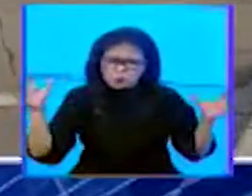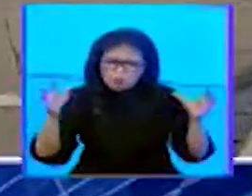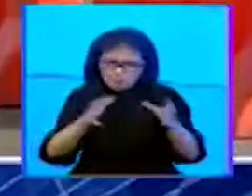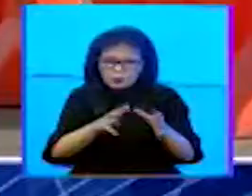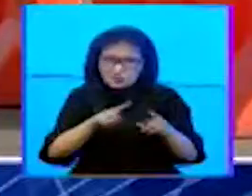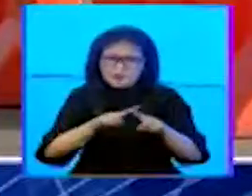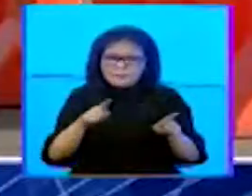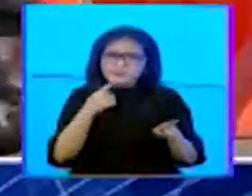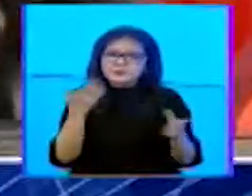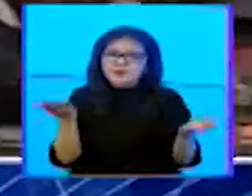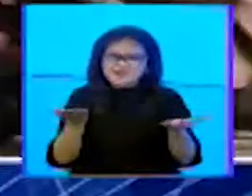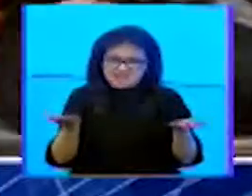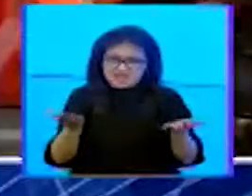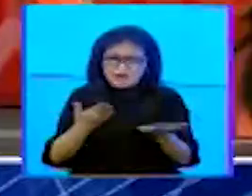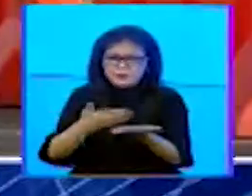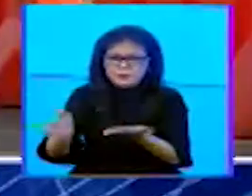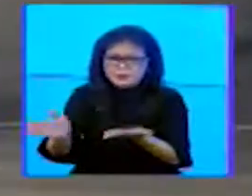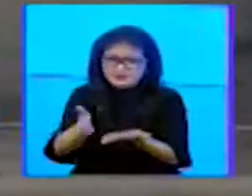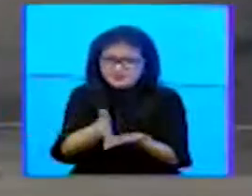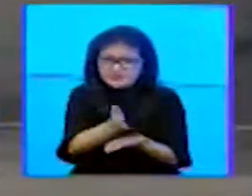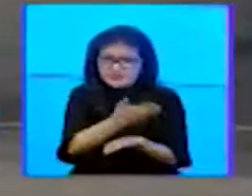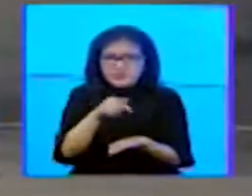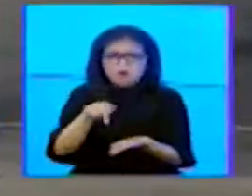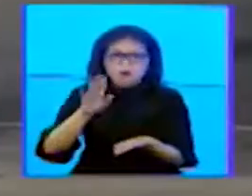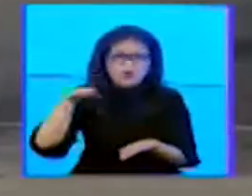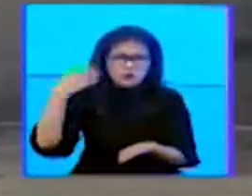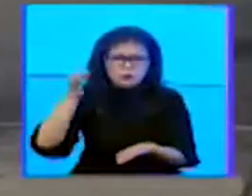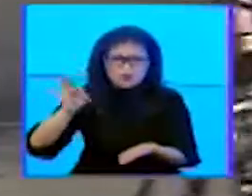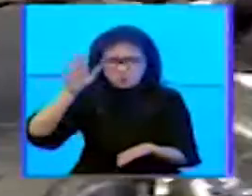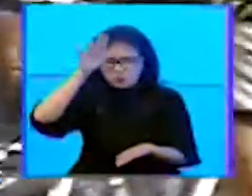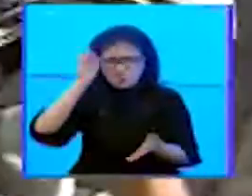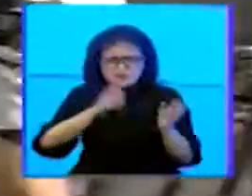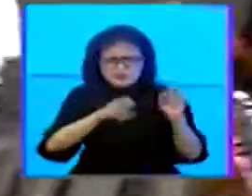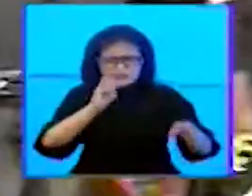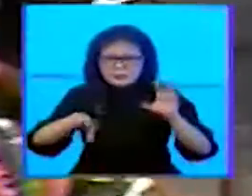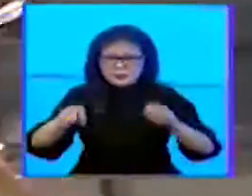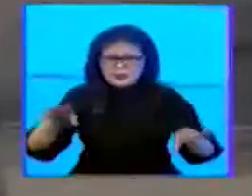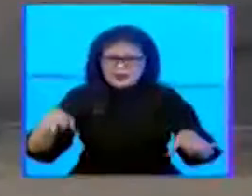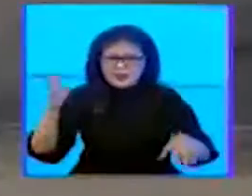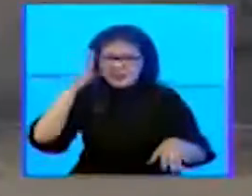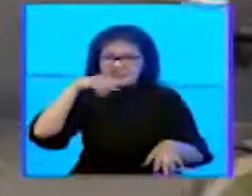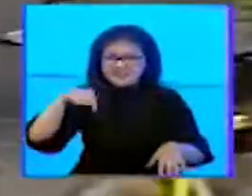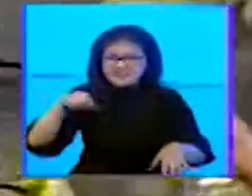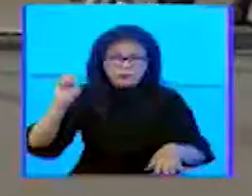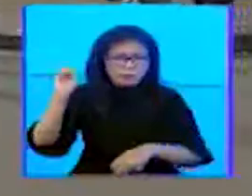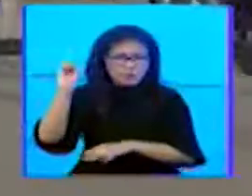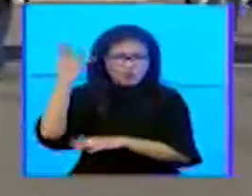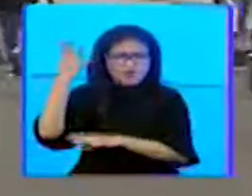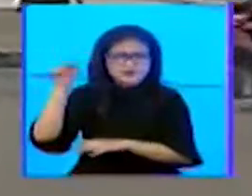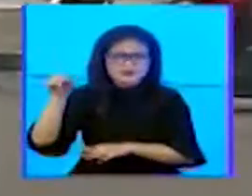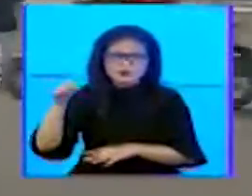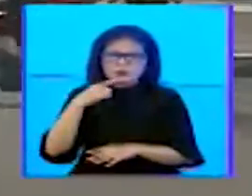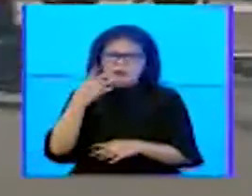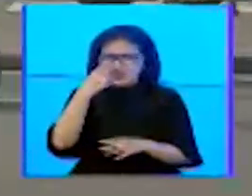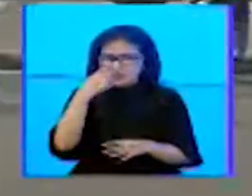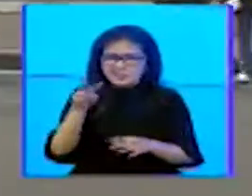membersihkan kawasan Monas pasca perayaan tahun baru maka untuk hari ini kawasan Monas nampak lengang sehingga